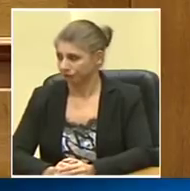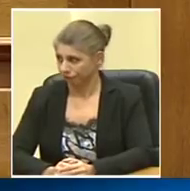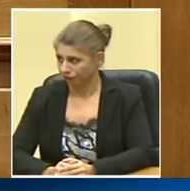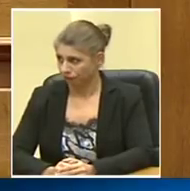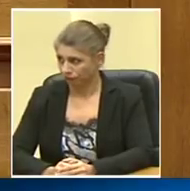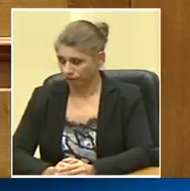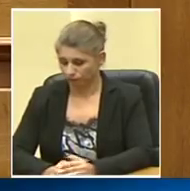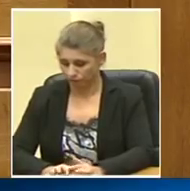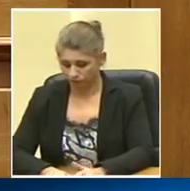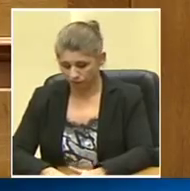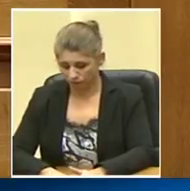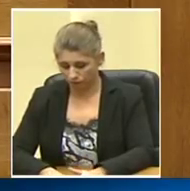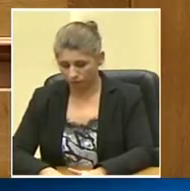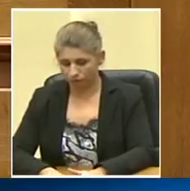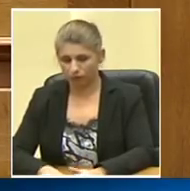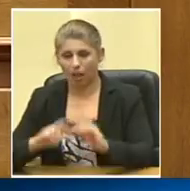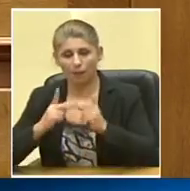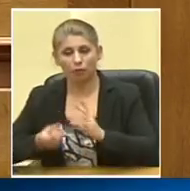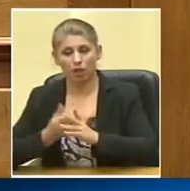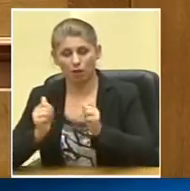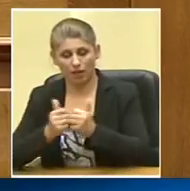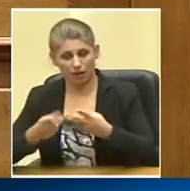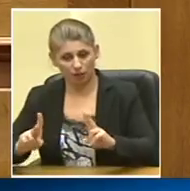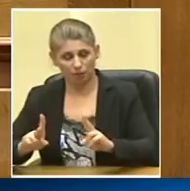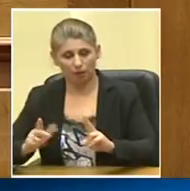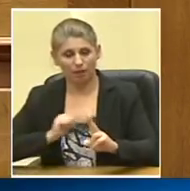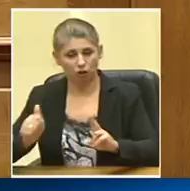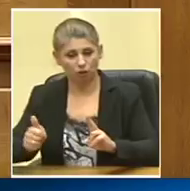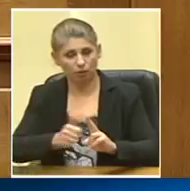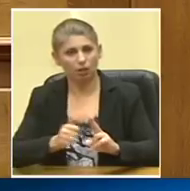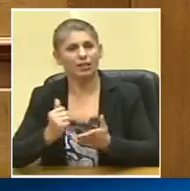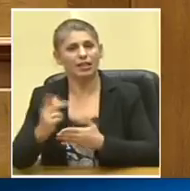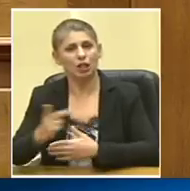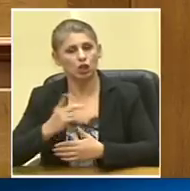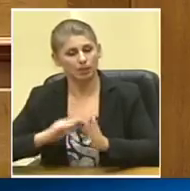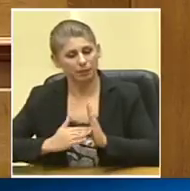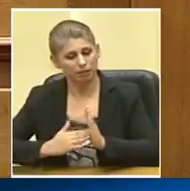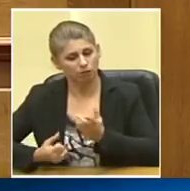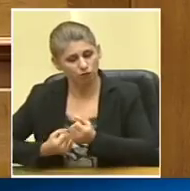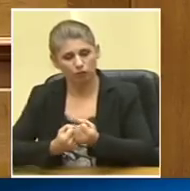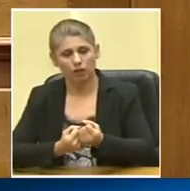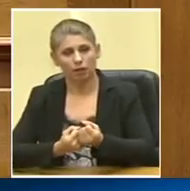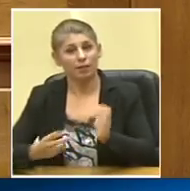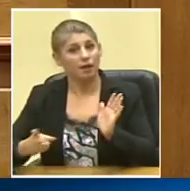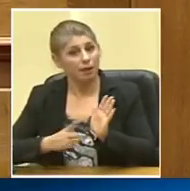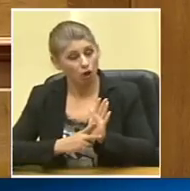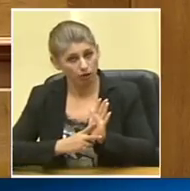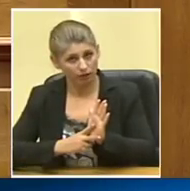Απαντούμε στον νεοφιλελευθερισμό και με τα κοινωνικά δικαιώματα και με την ενίσχυση των κοινωνικών υπηρεσιών. Με την